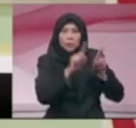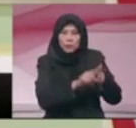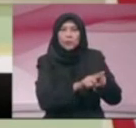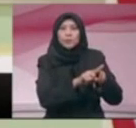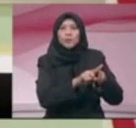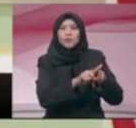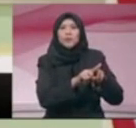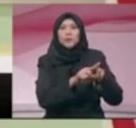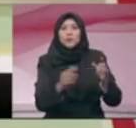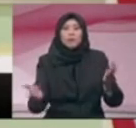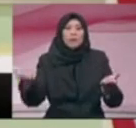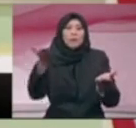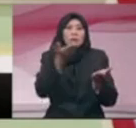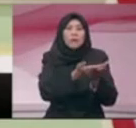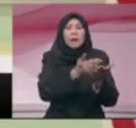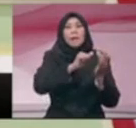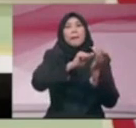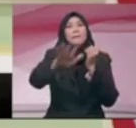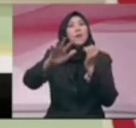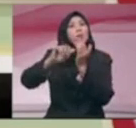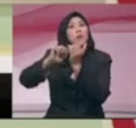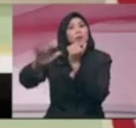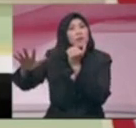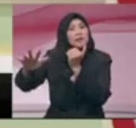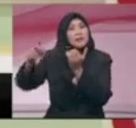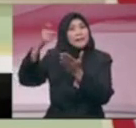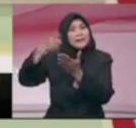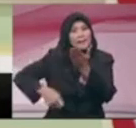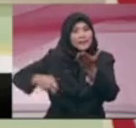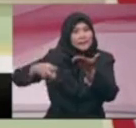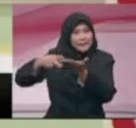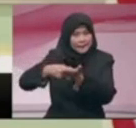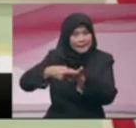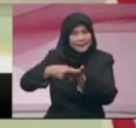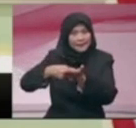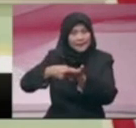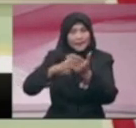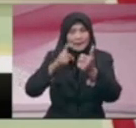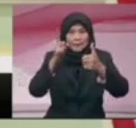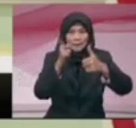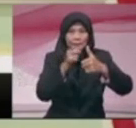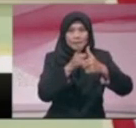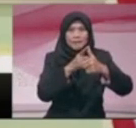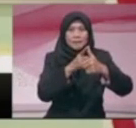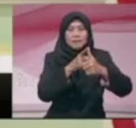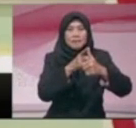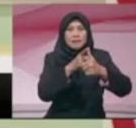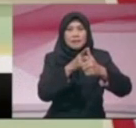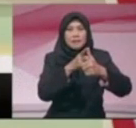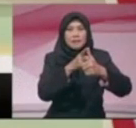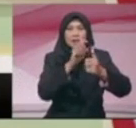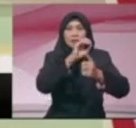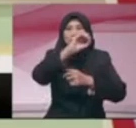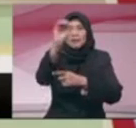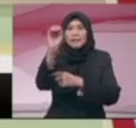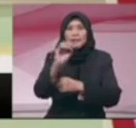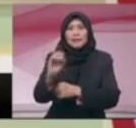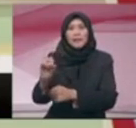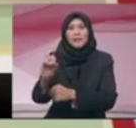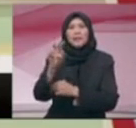untuk menawarkan promosi seperti berikut. Yang pertama, diskaun